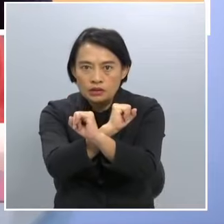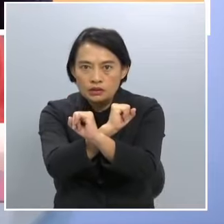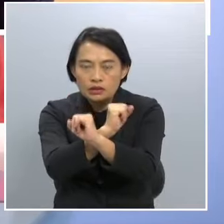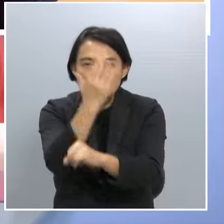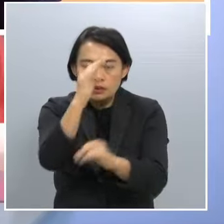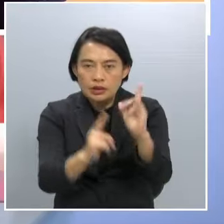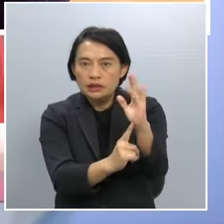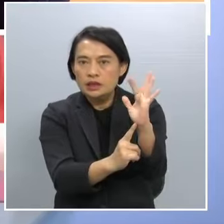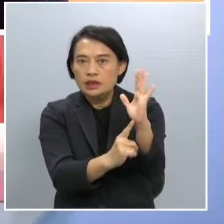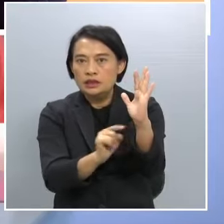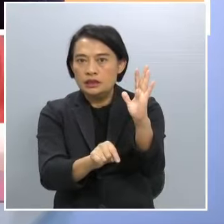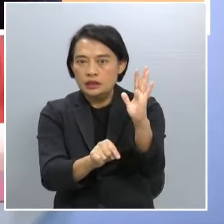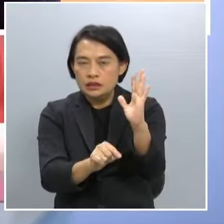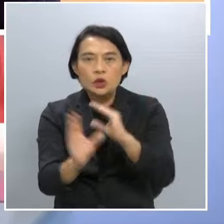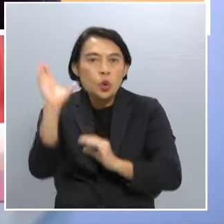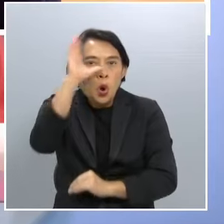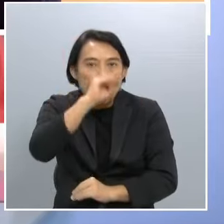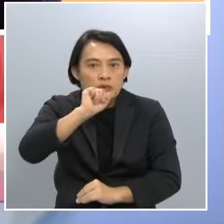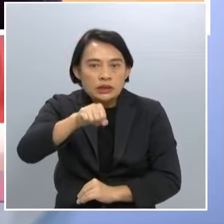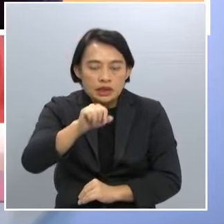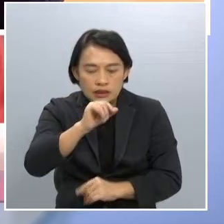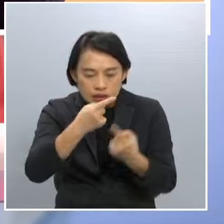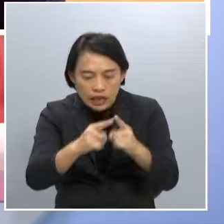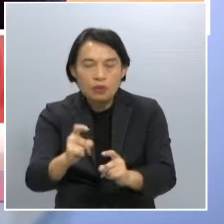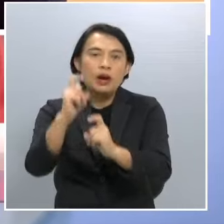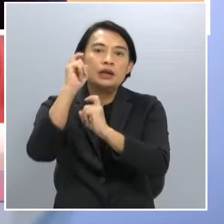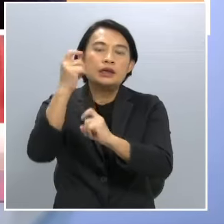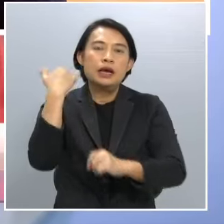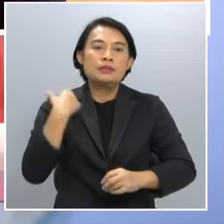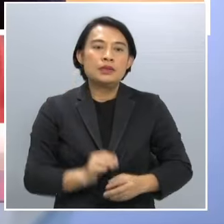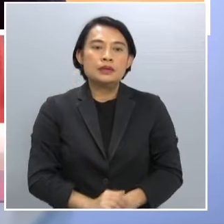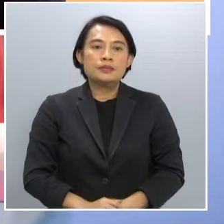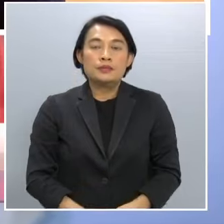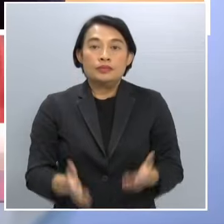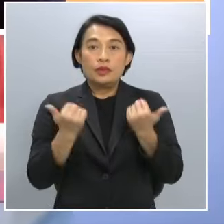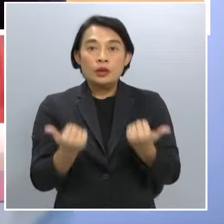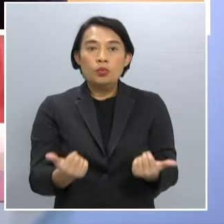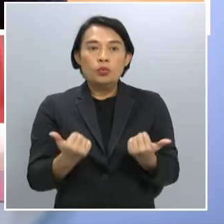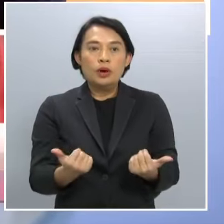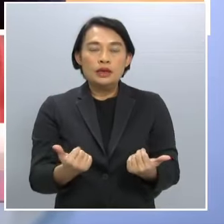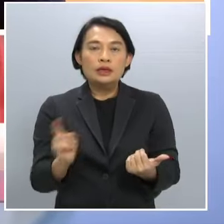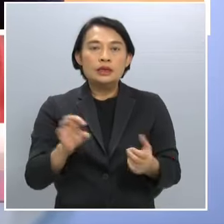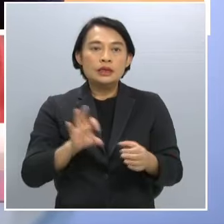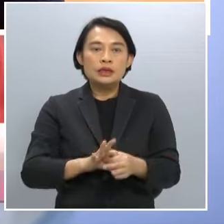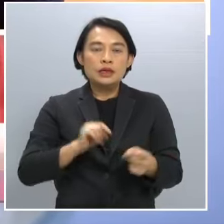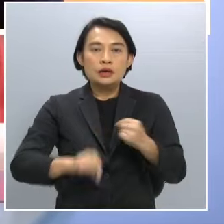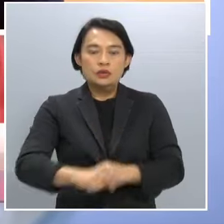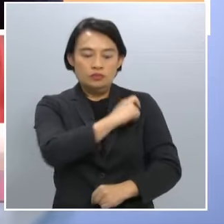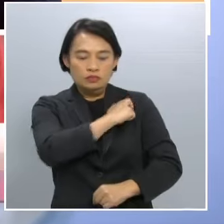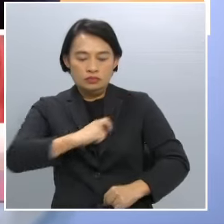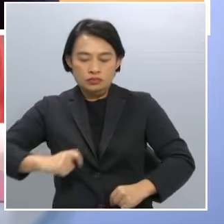จุดเทียนเนี่ยส่องสว่างตอนกลางคืนเนี่ยอาจจะเป็นอันตรายแต่วันนี้นะครับผมได้นำถุงพระราชทานนะครับซึ่